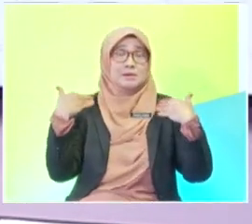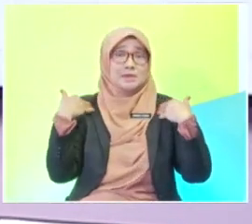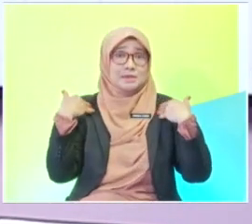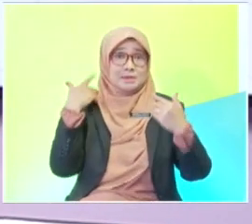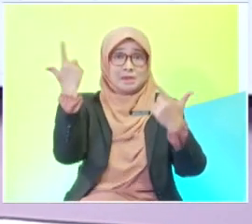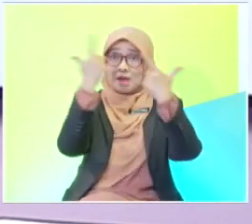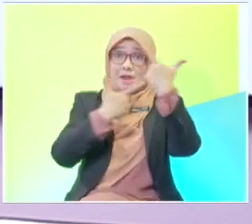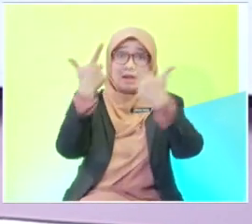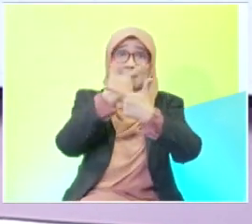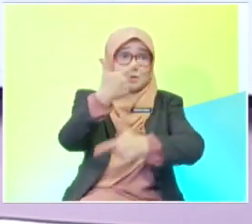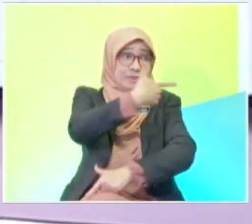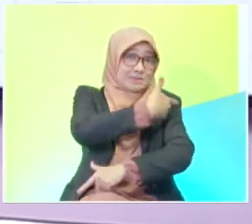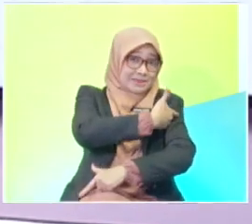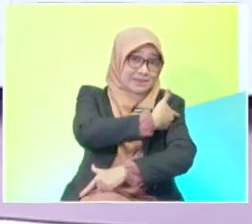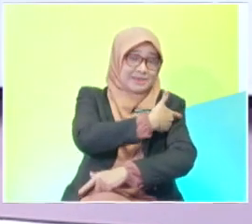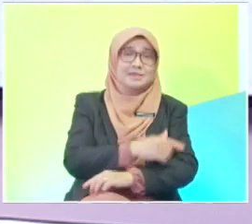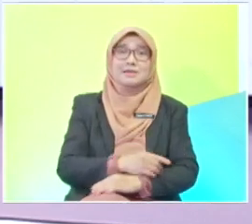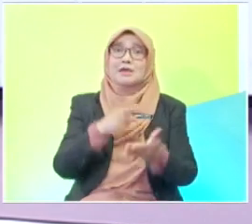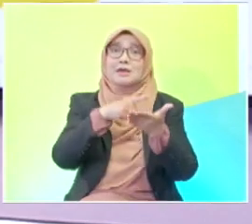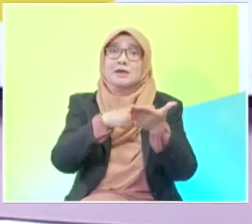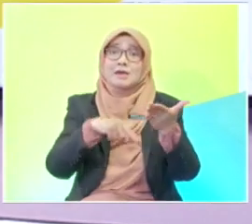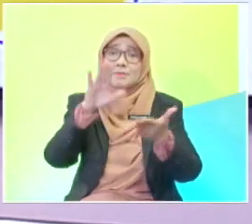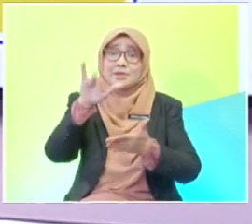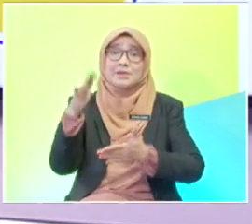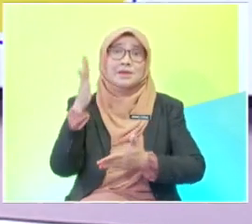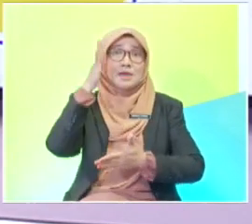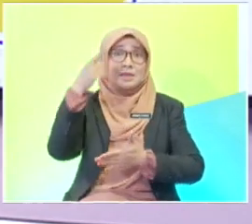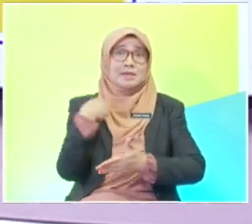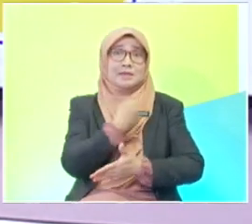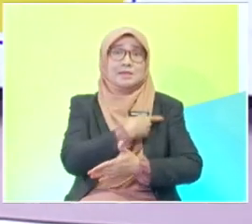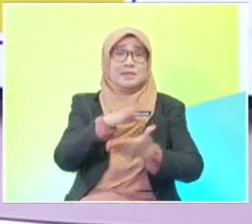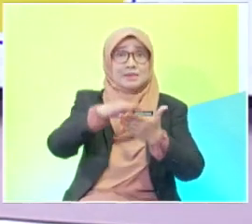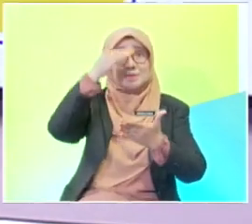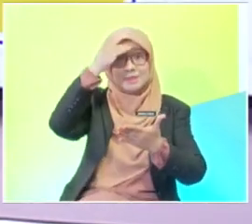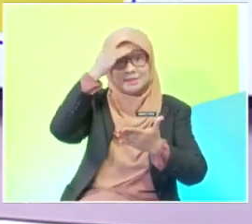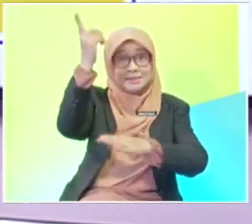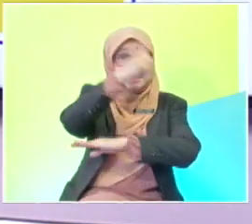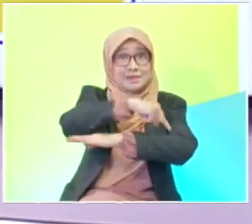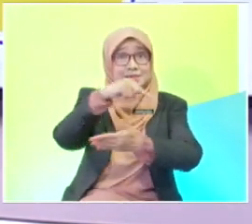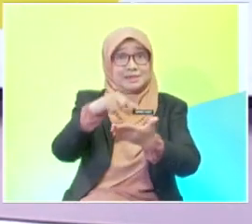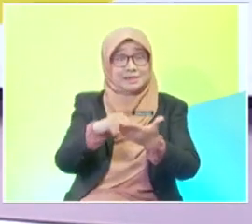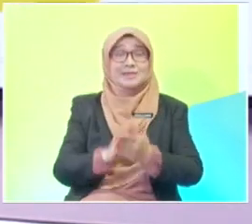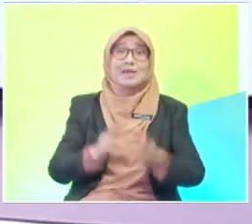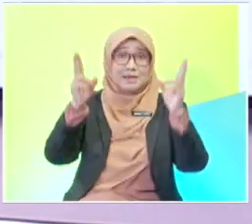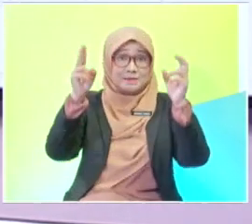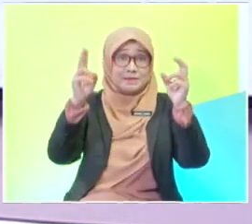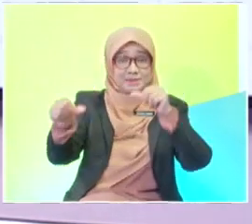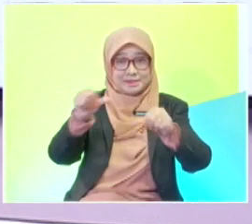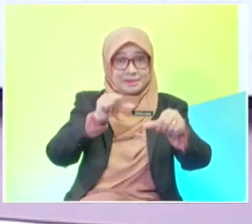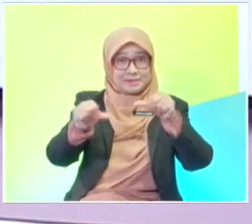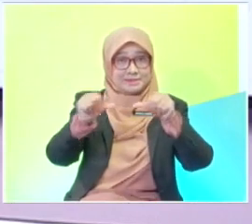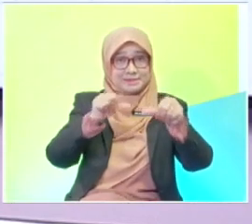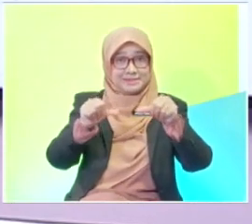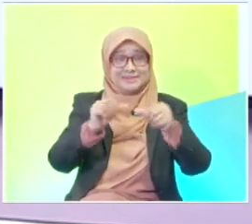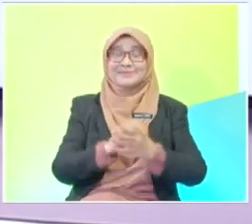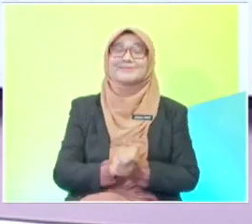vaksinasi, mengenai kesihatan kan? Agaknya apa yang kita nak belajar dalam slot menengah rendah hari ini dalam mata pelajaran sains? Tengok